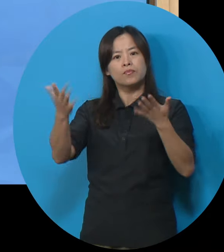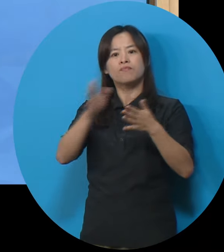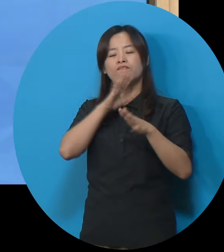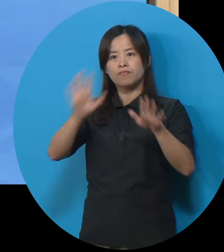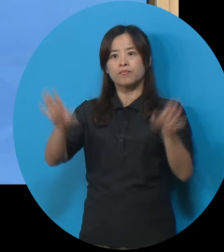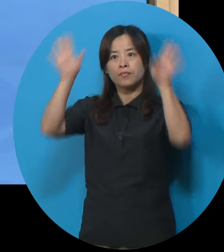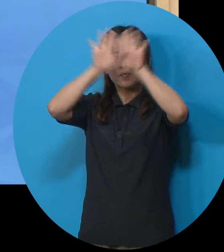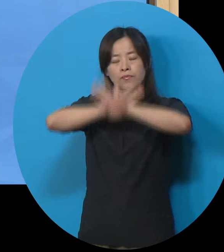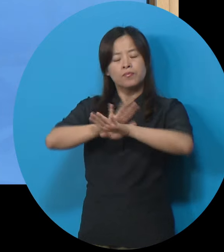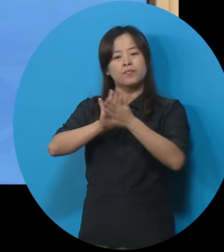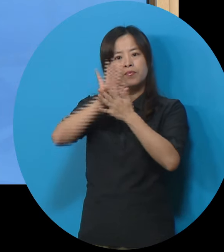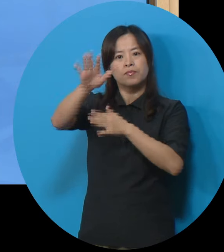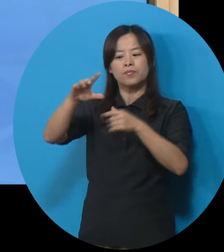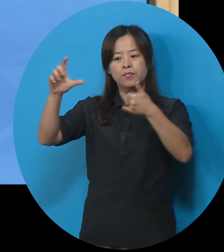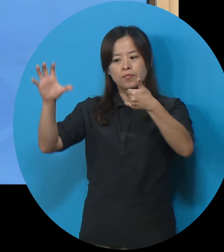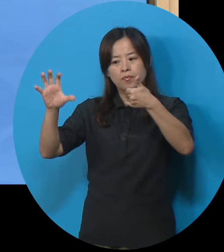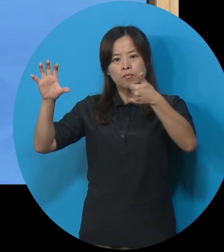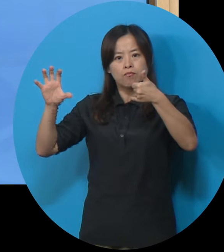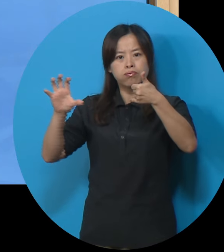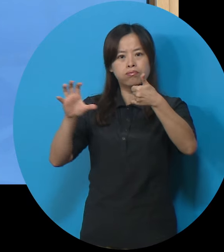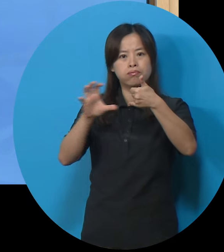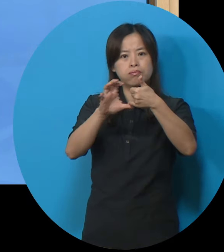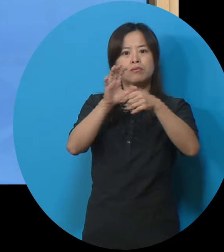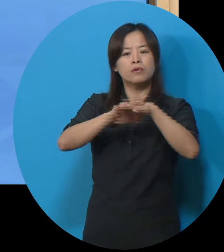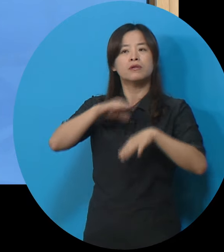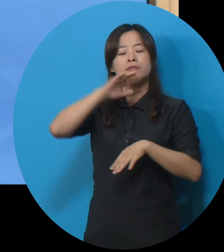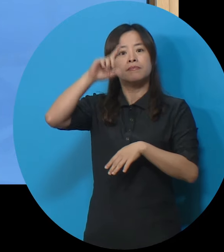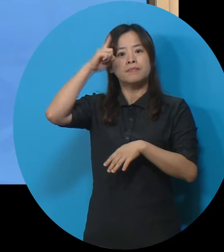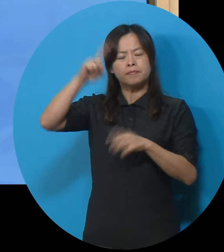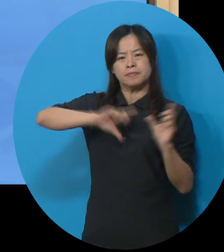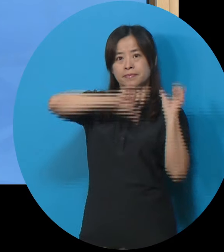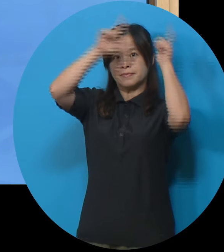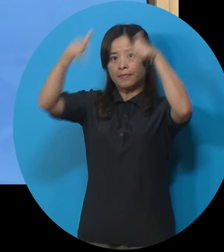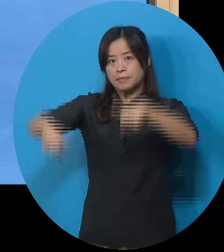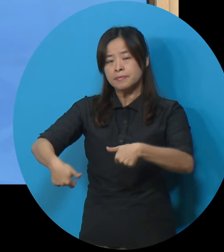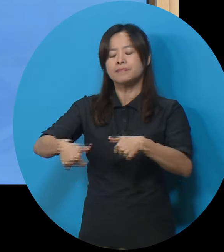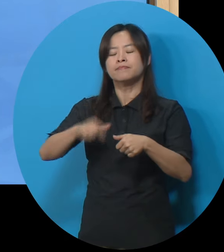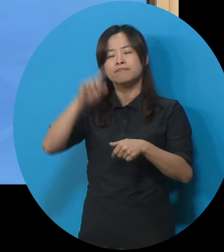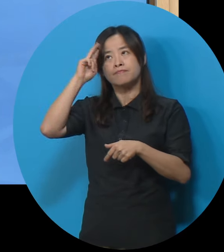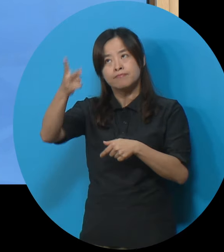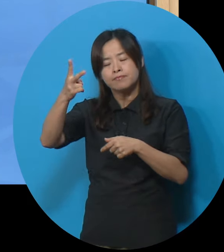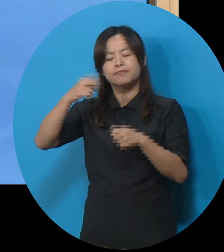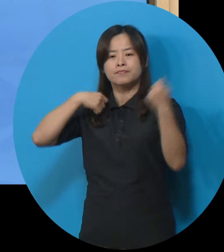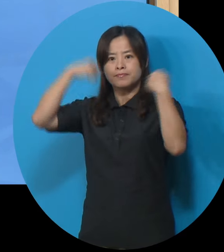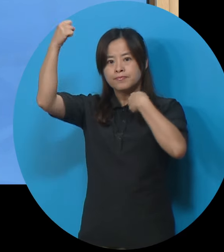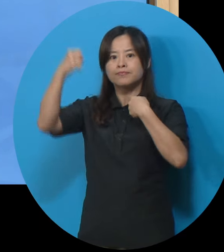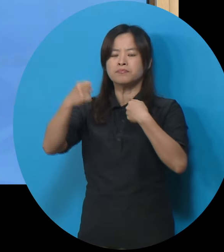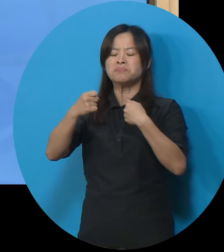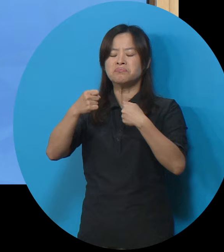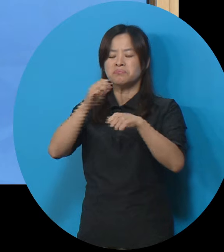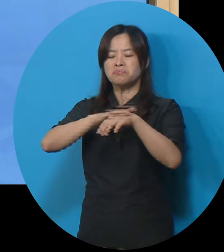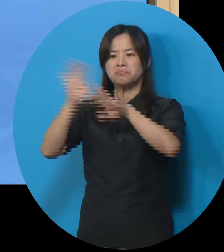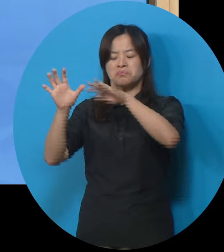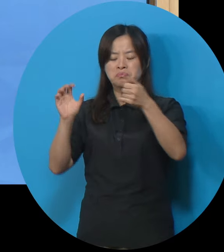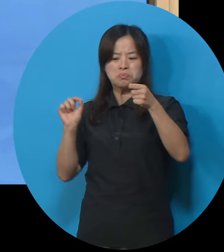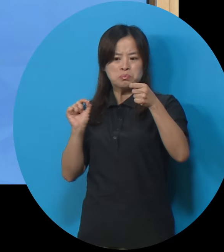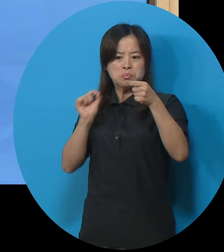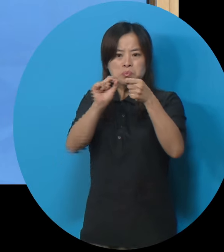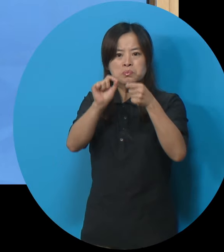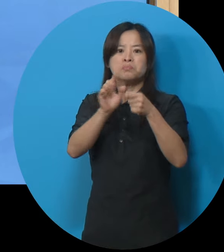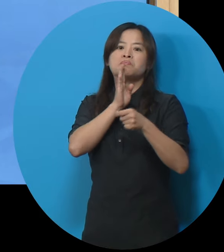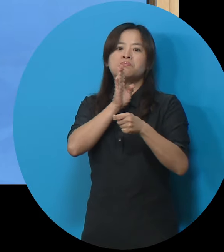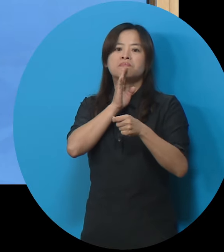今天晚上之后台风就会逐渐靠近我们到了明天一整天一直到后天的上半天相对是台风距离我们最